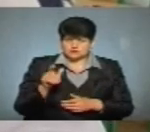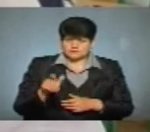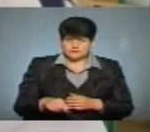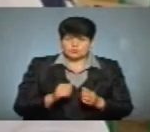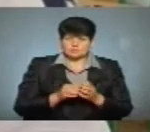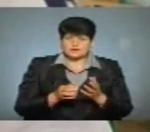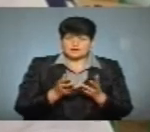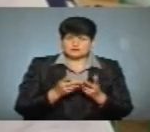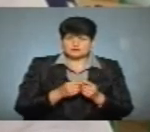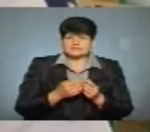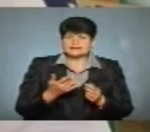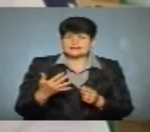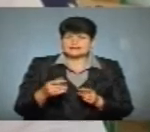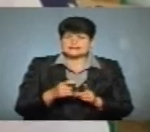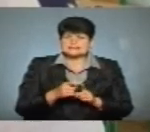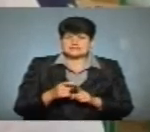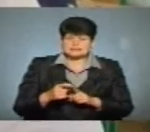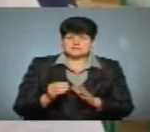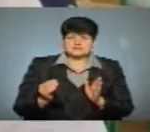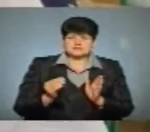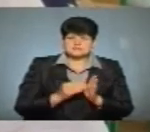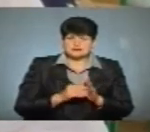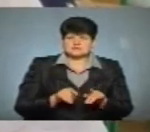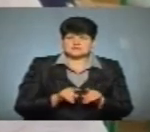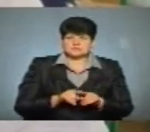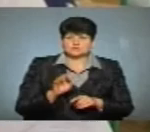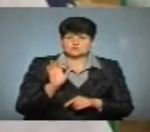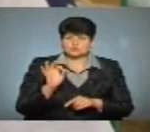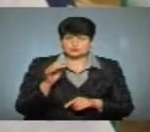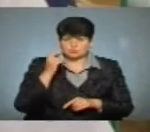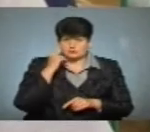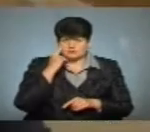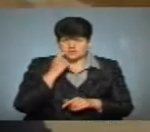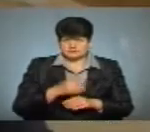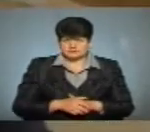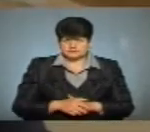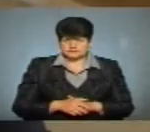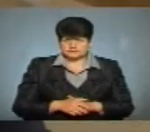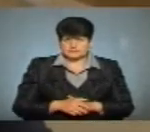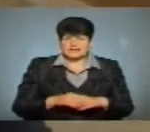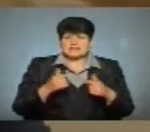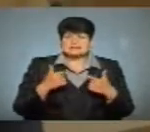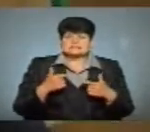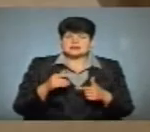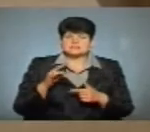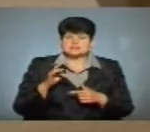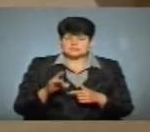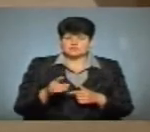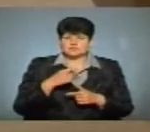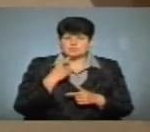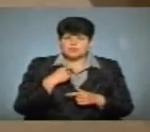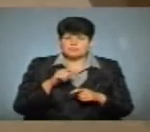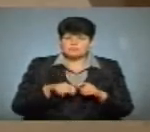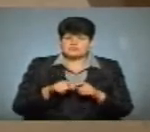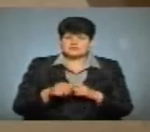перелічує відповідну кількість слів і проставляє також 0 балів за всіма критеріями. Екзаменаторка Наталія Коник каже,